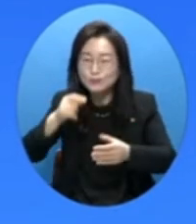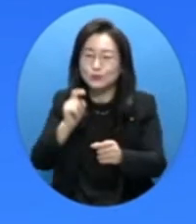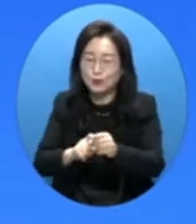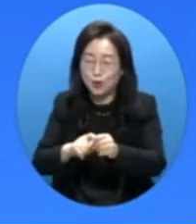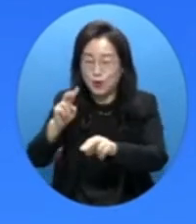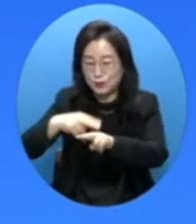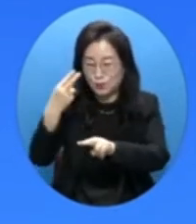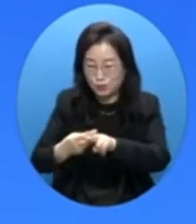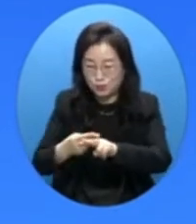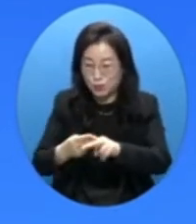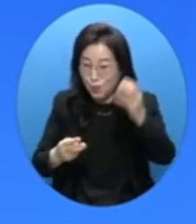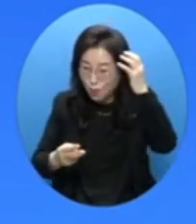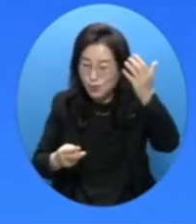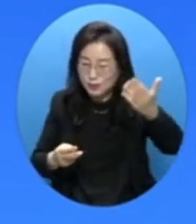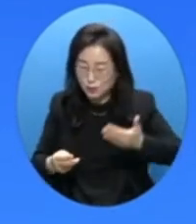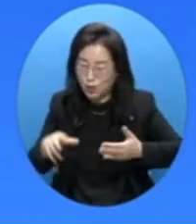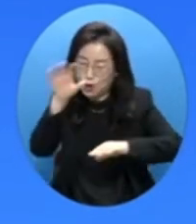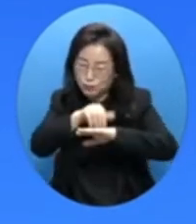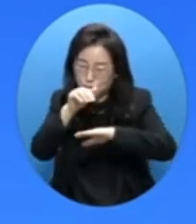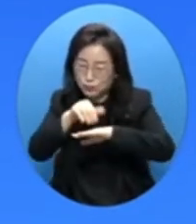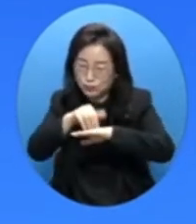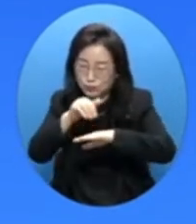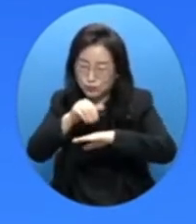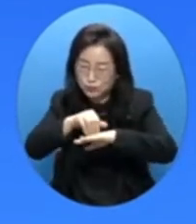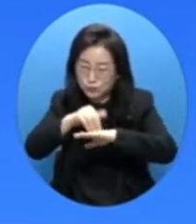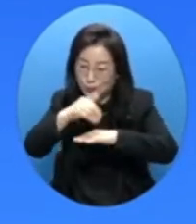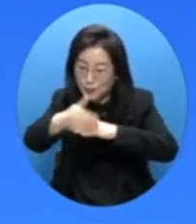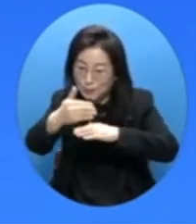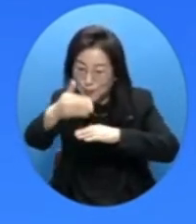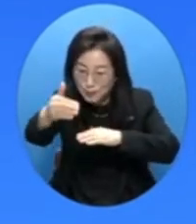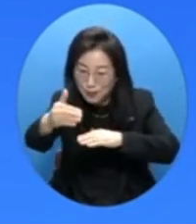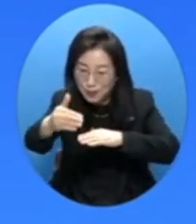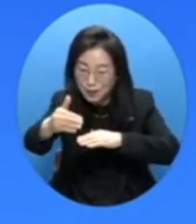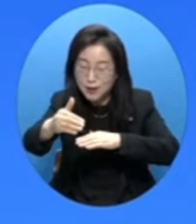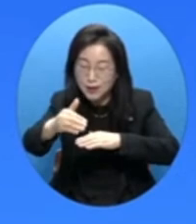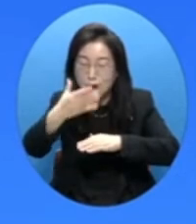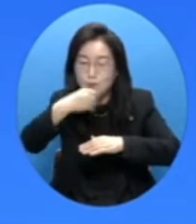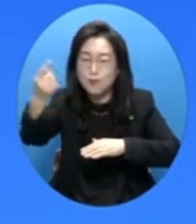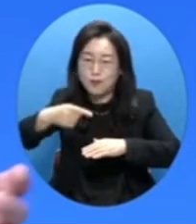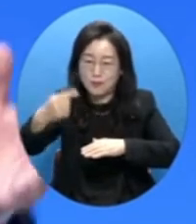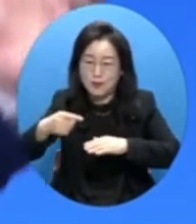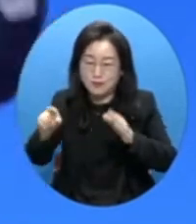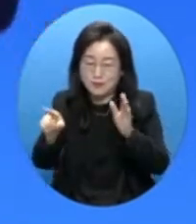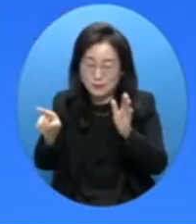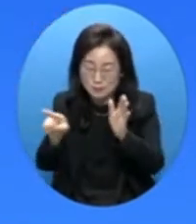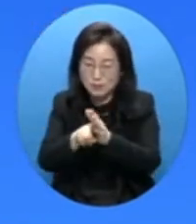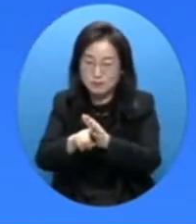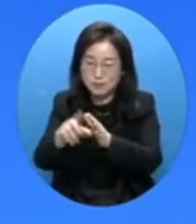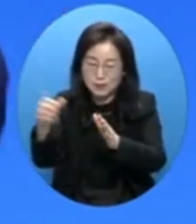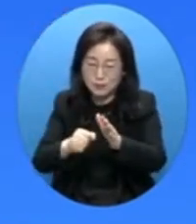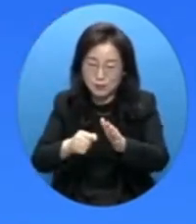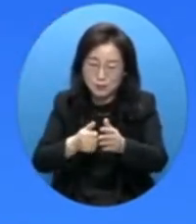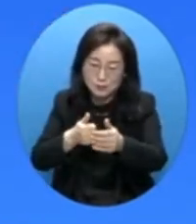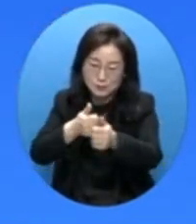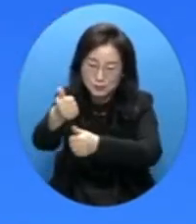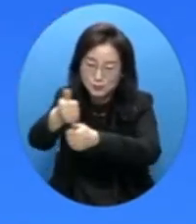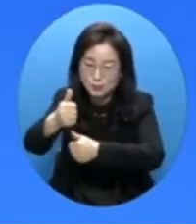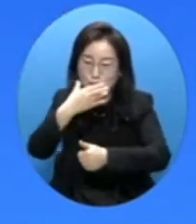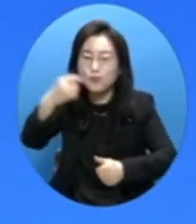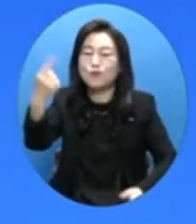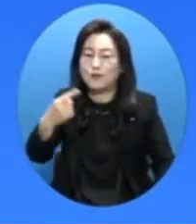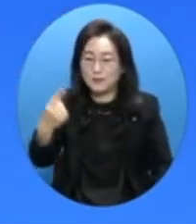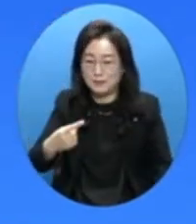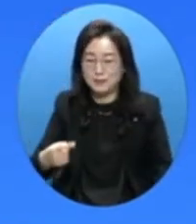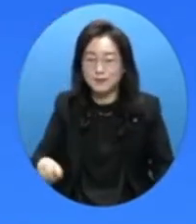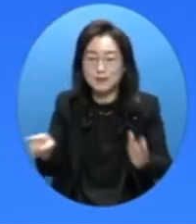선물로 하나님이 우리의 훈련과정으로 주식을지기 때문에 믿음으로이 모든 어려움을 이어 나갈 때 하나님의 복이 임하게 되는 것입니다